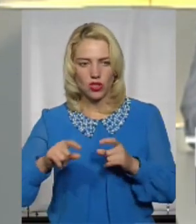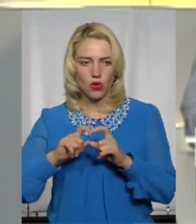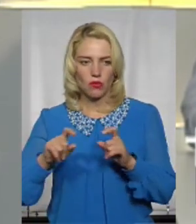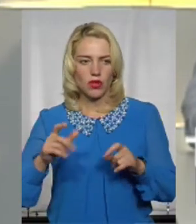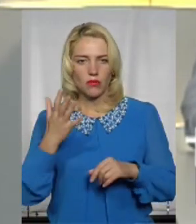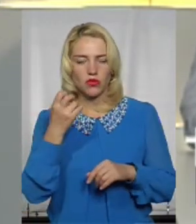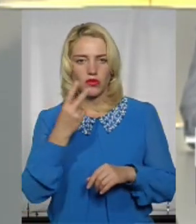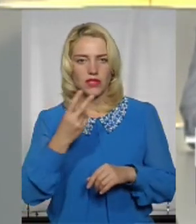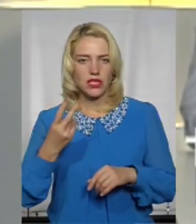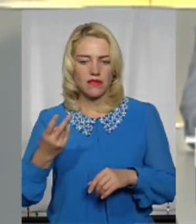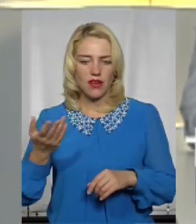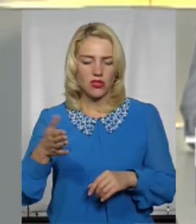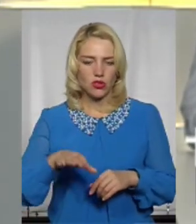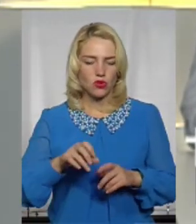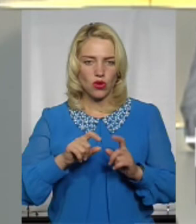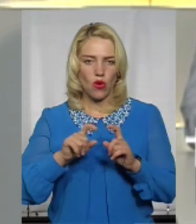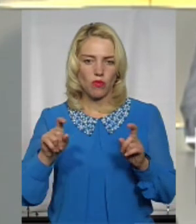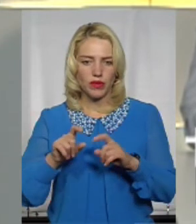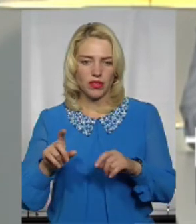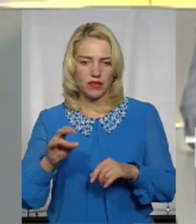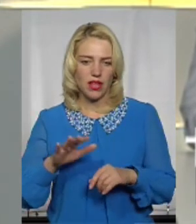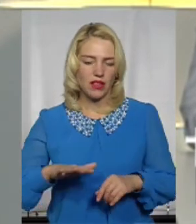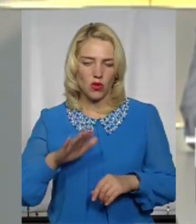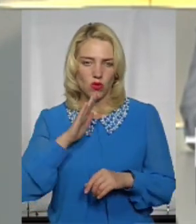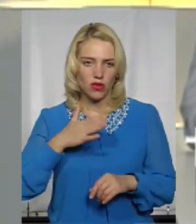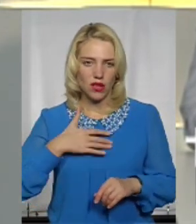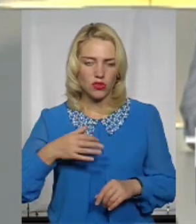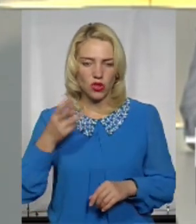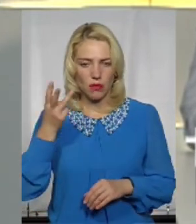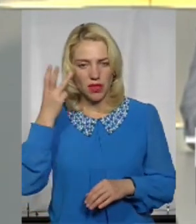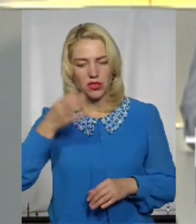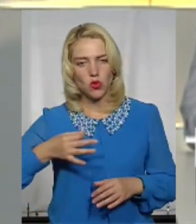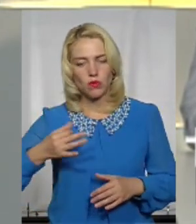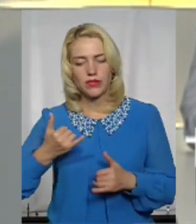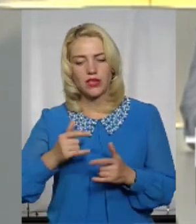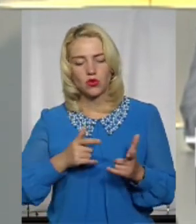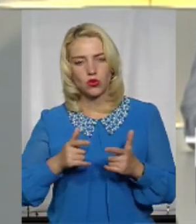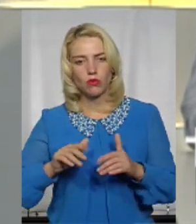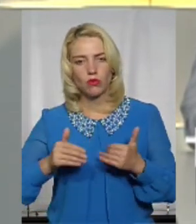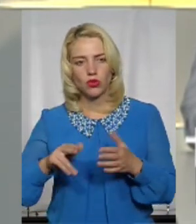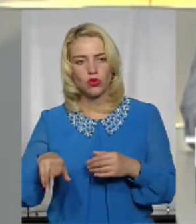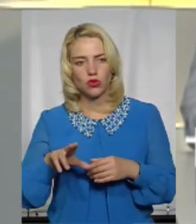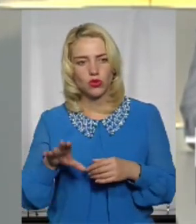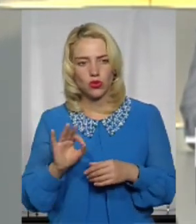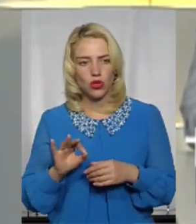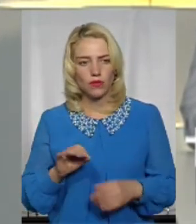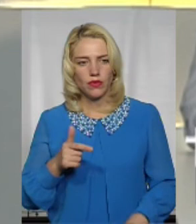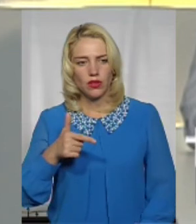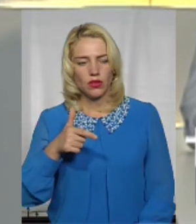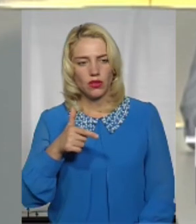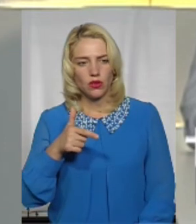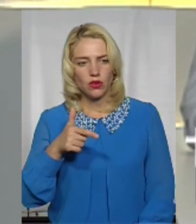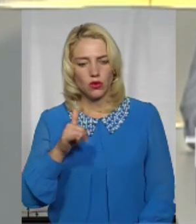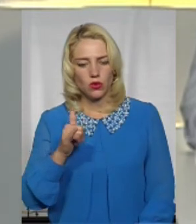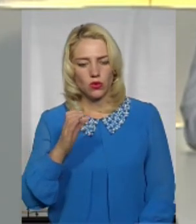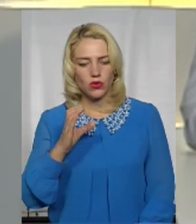об'єктів 522 на території Хмельницької області. І зараз ми готуємо пропозиції щодо заповідання